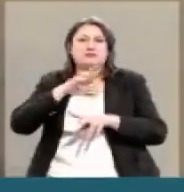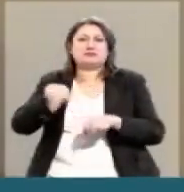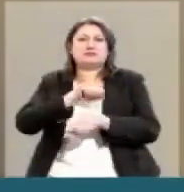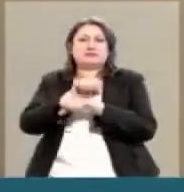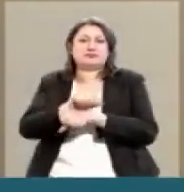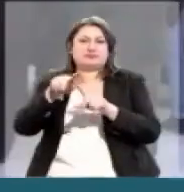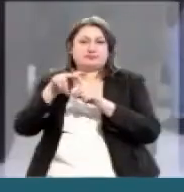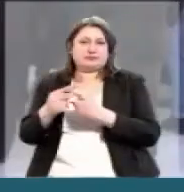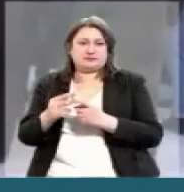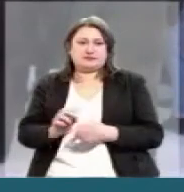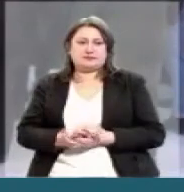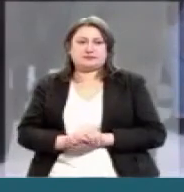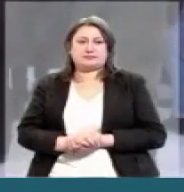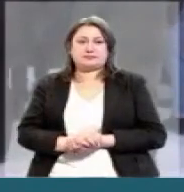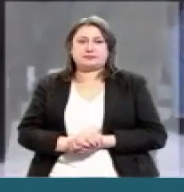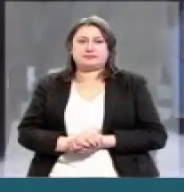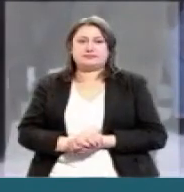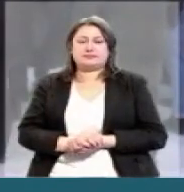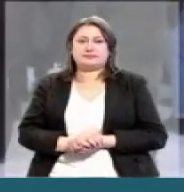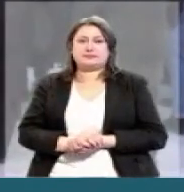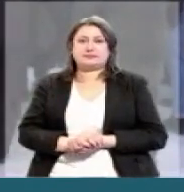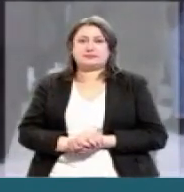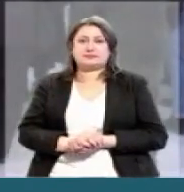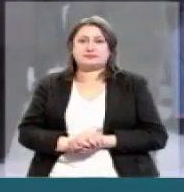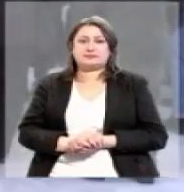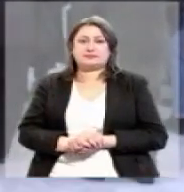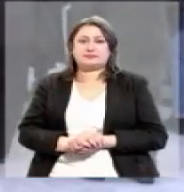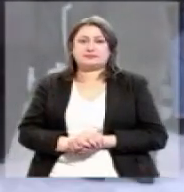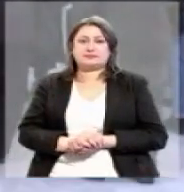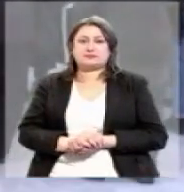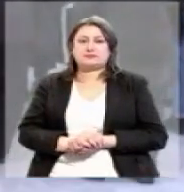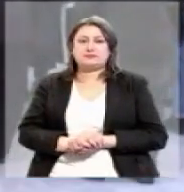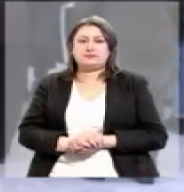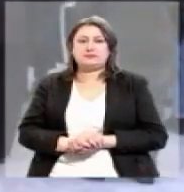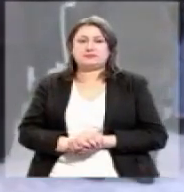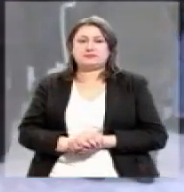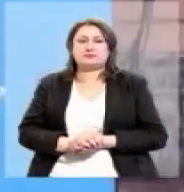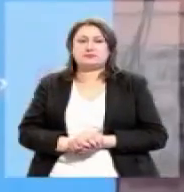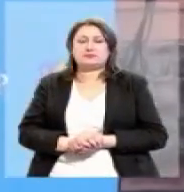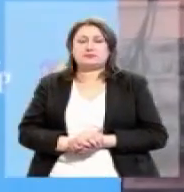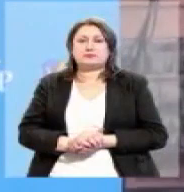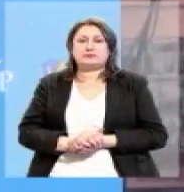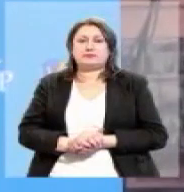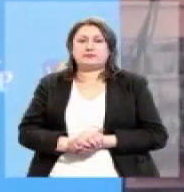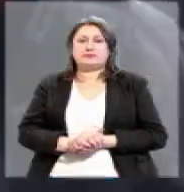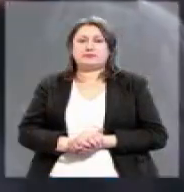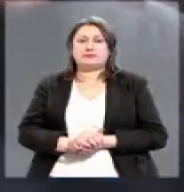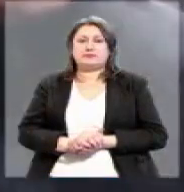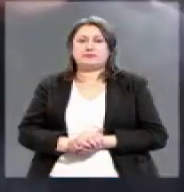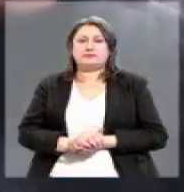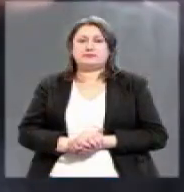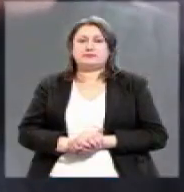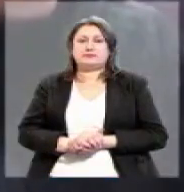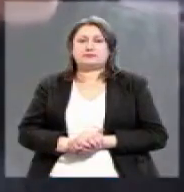үшін жемісті болды. Бүгінгі қуанышты сәтті құтты болсын. Өзімді сіз сияқты